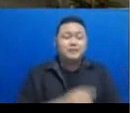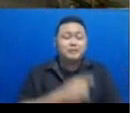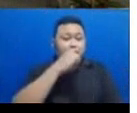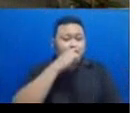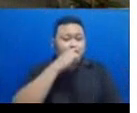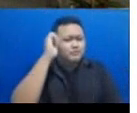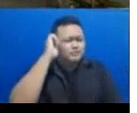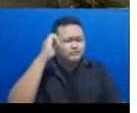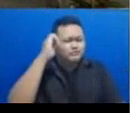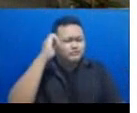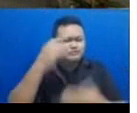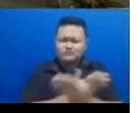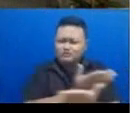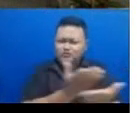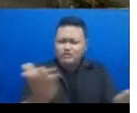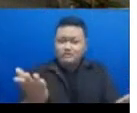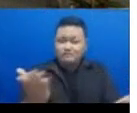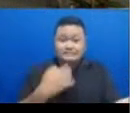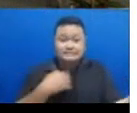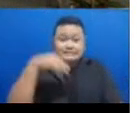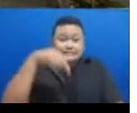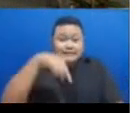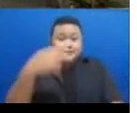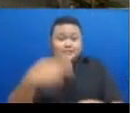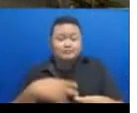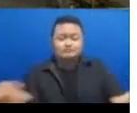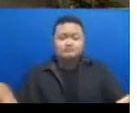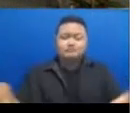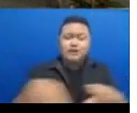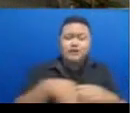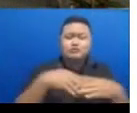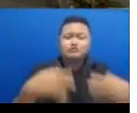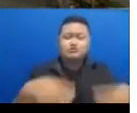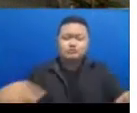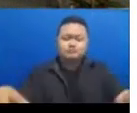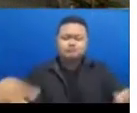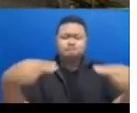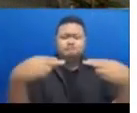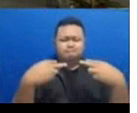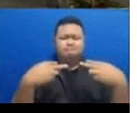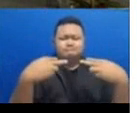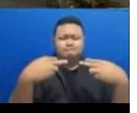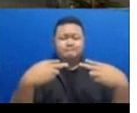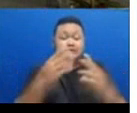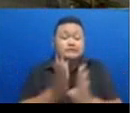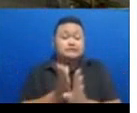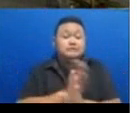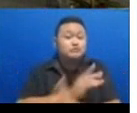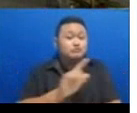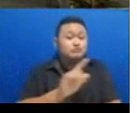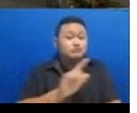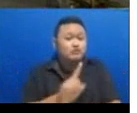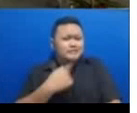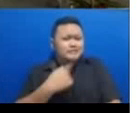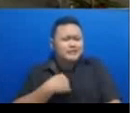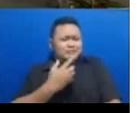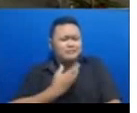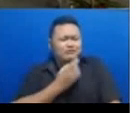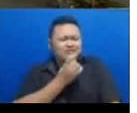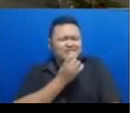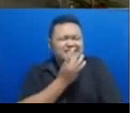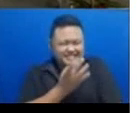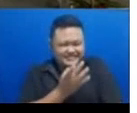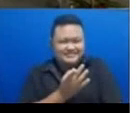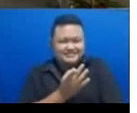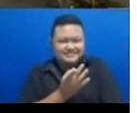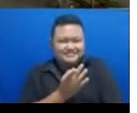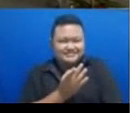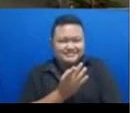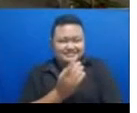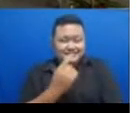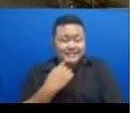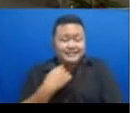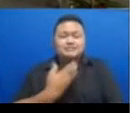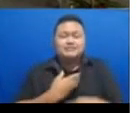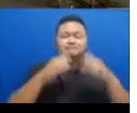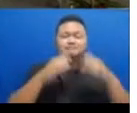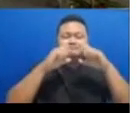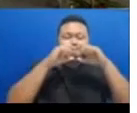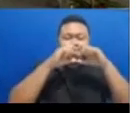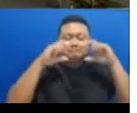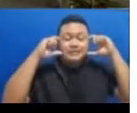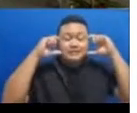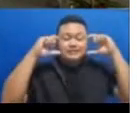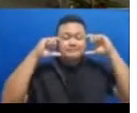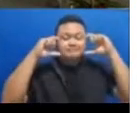yang sedang bergabung pada siang hari ini. Sebelum kita mulai, saya minta izin dulu Bapak Ibu untuk melepas masker sambil